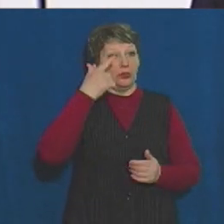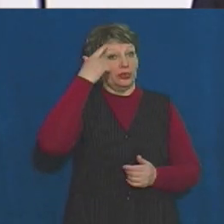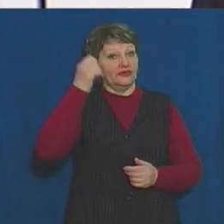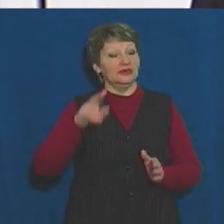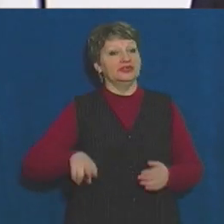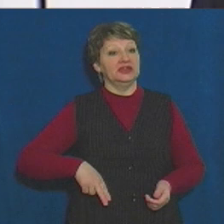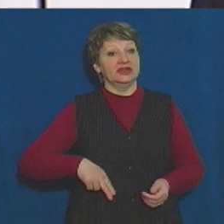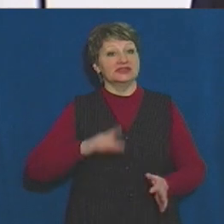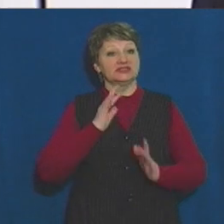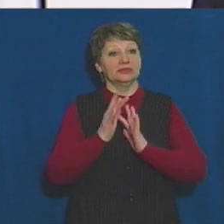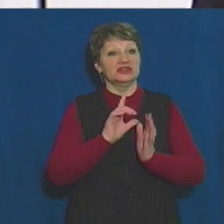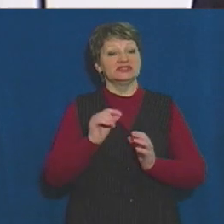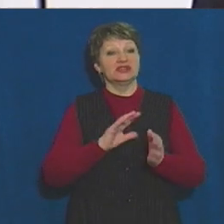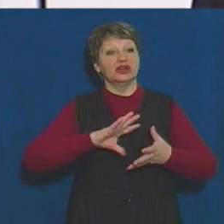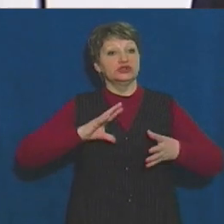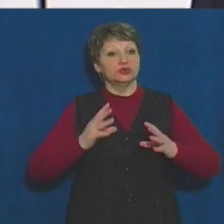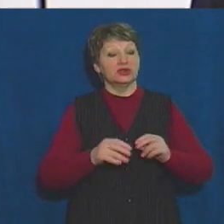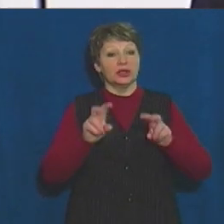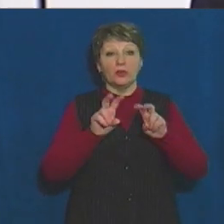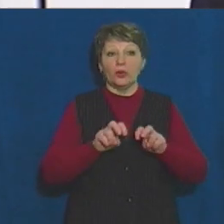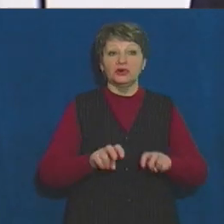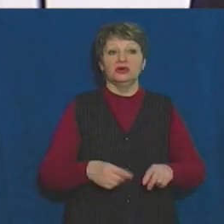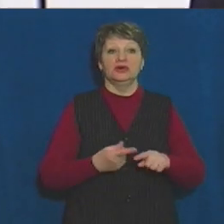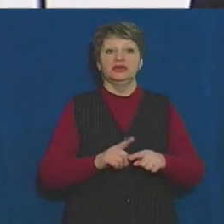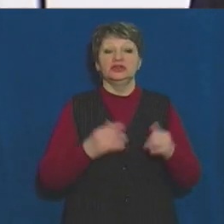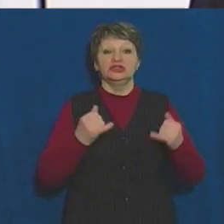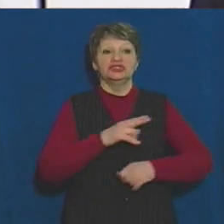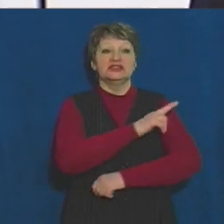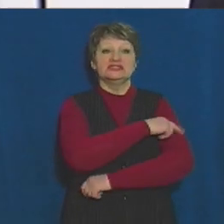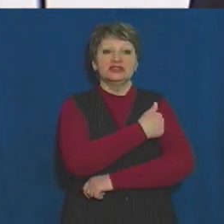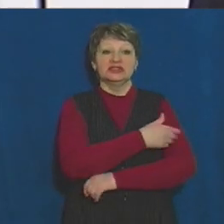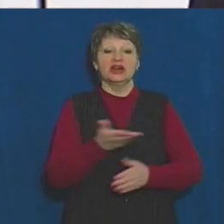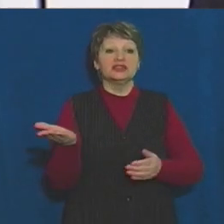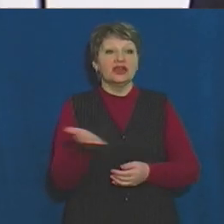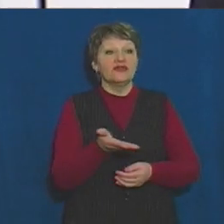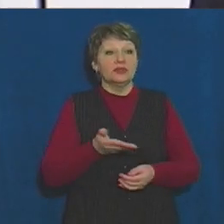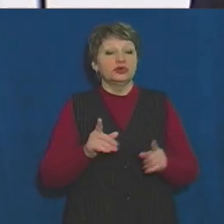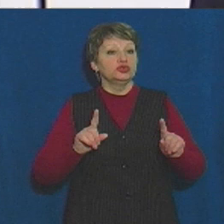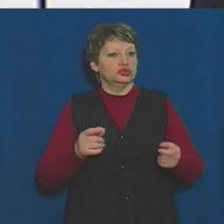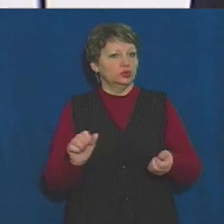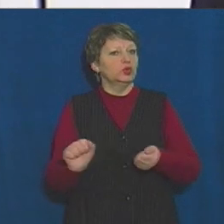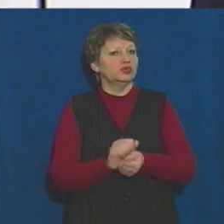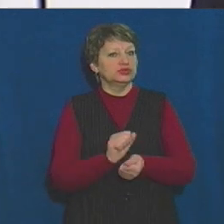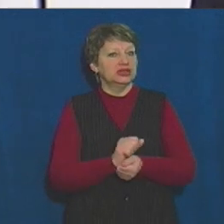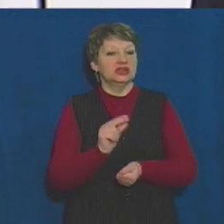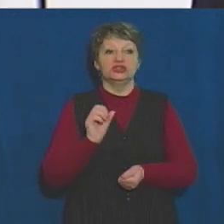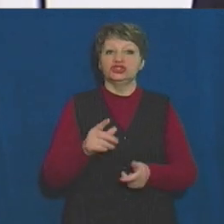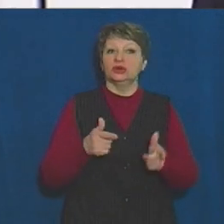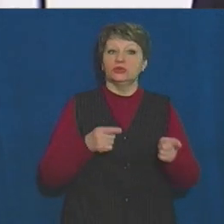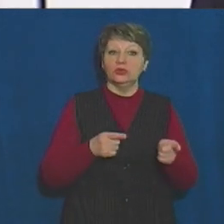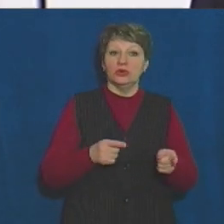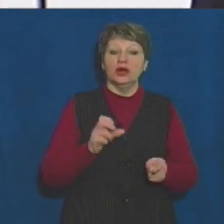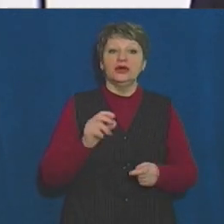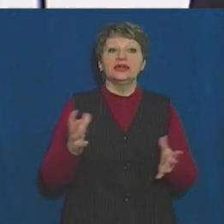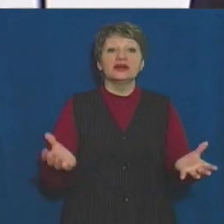парків. За результатами обстежень хвойні насадження підлягають санітарній вирубці. Чому всихають дерева, чим це загрожує та як врятувати соснові